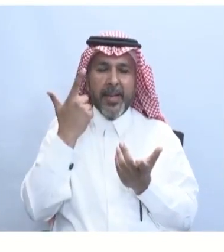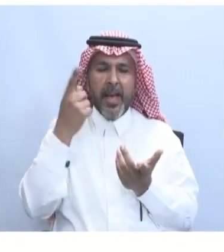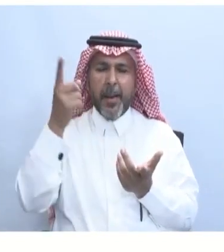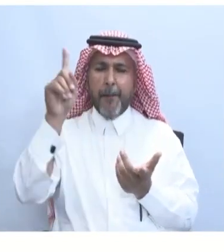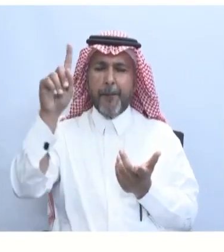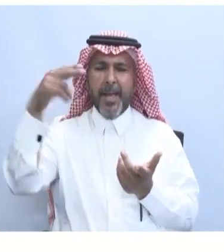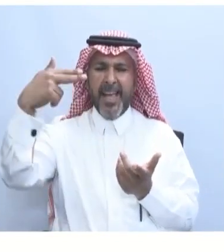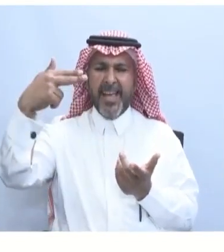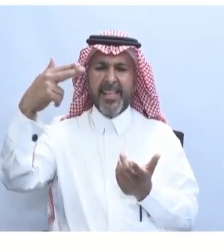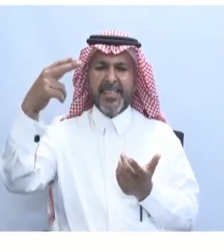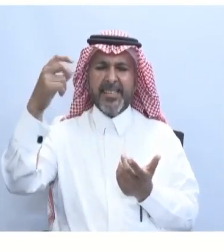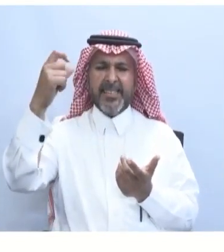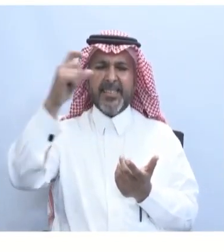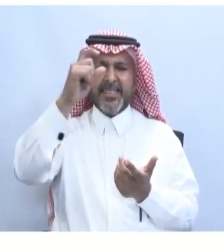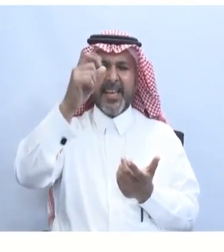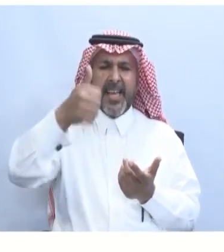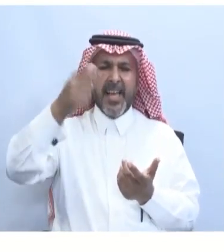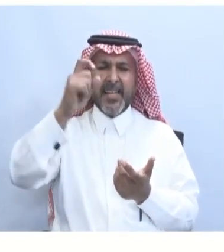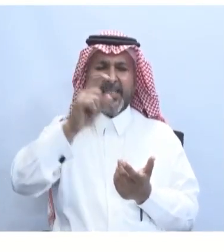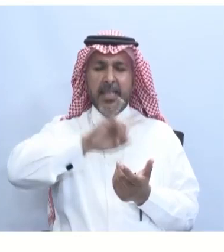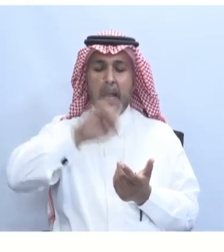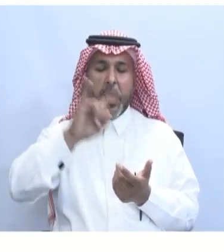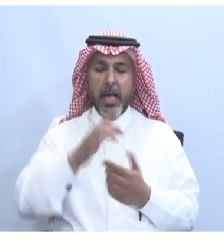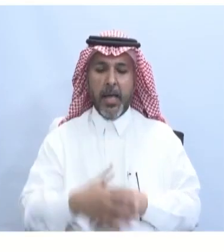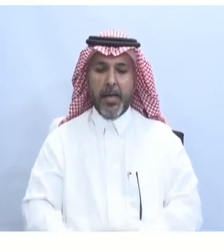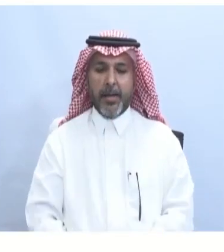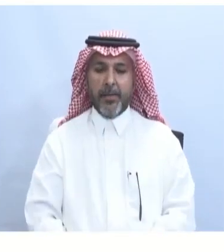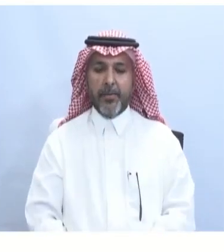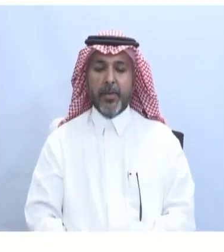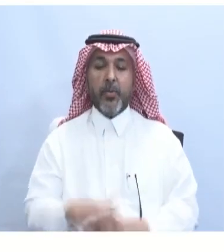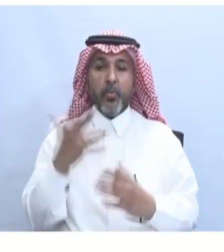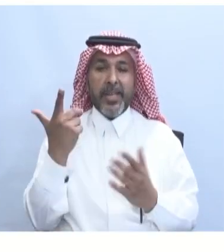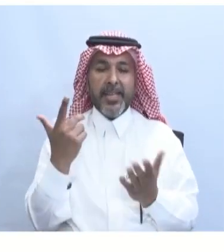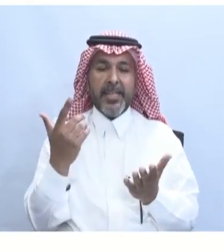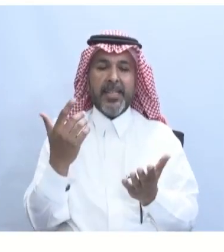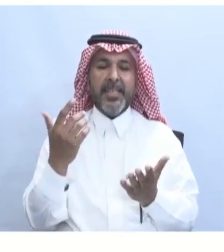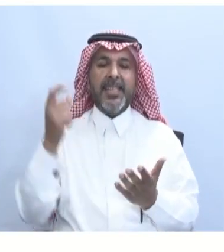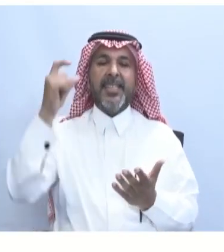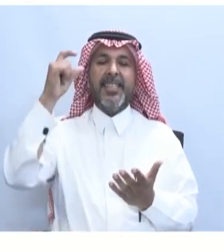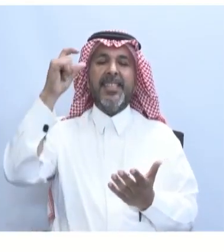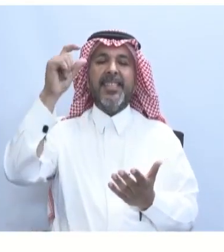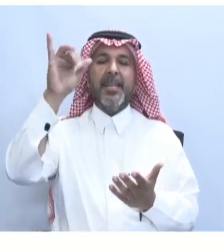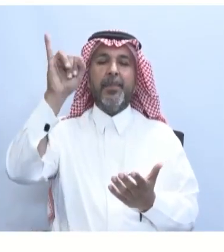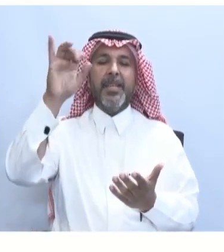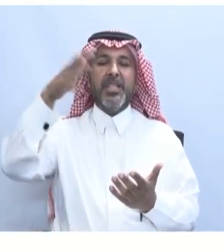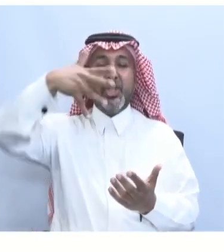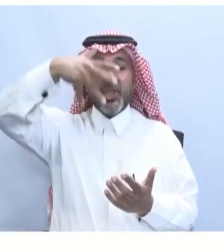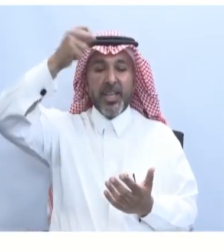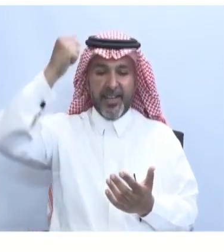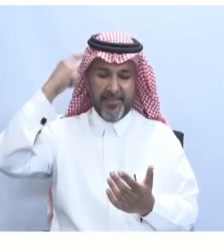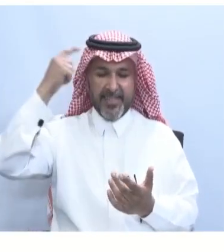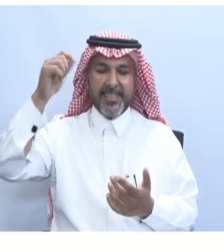احسنتم العباره خاطئه لانها اسست في دمشق وليست بغداد